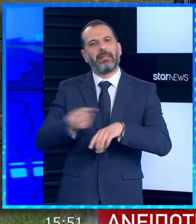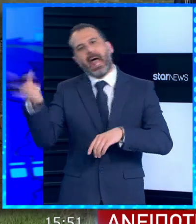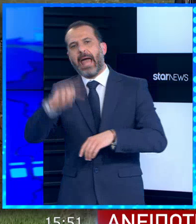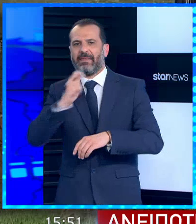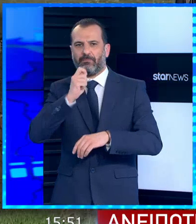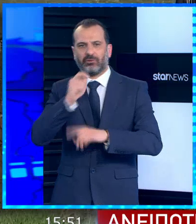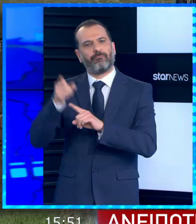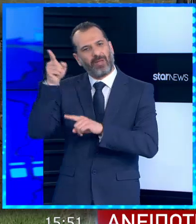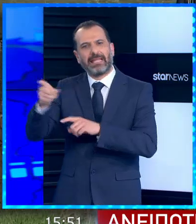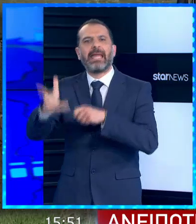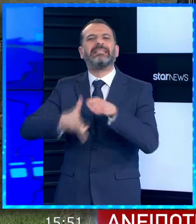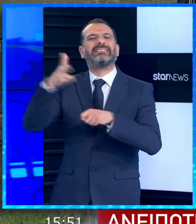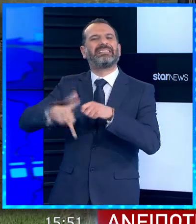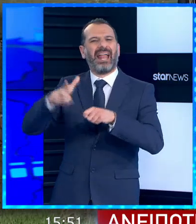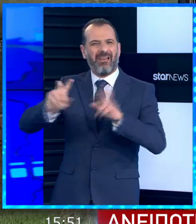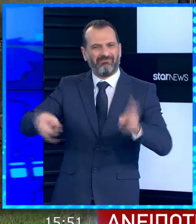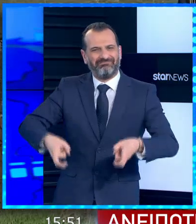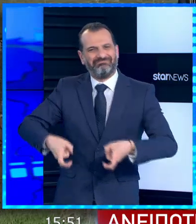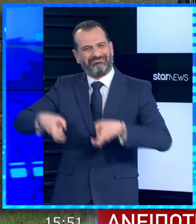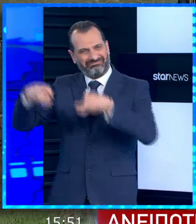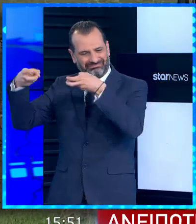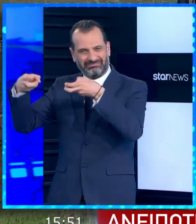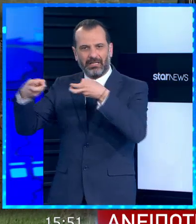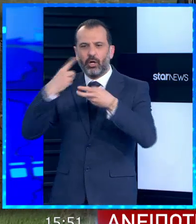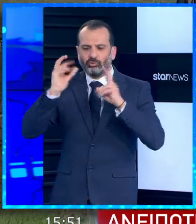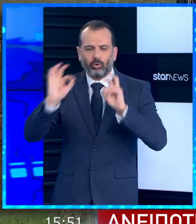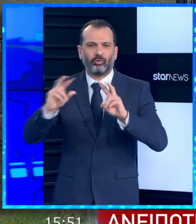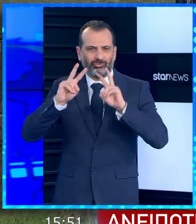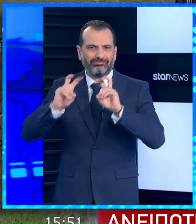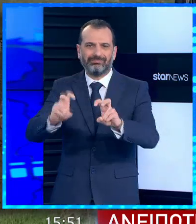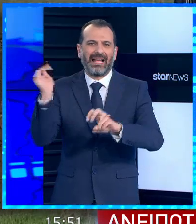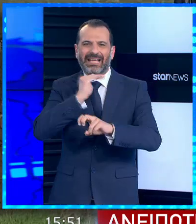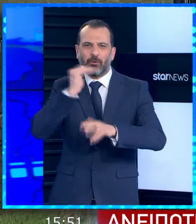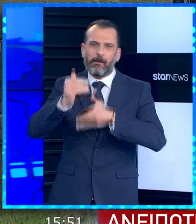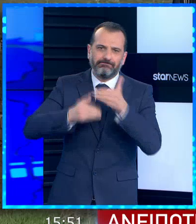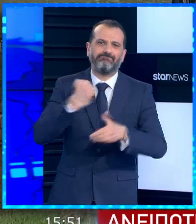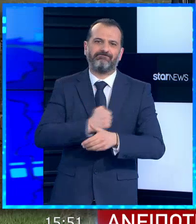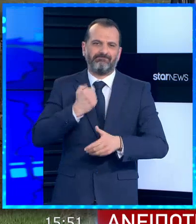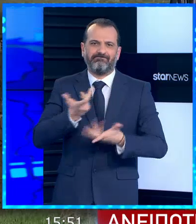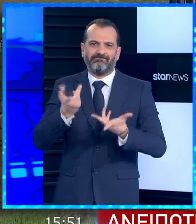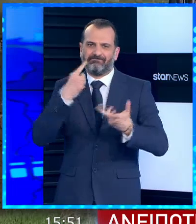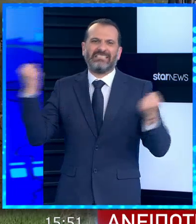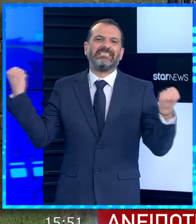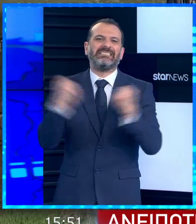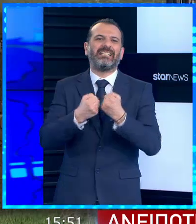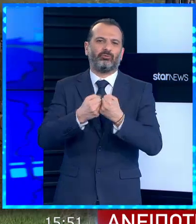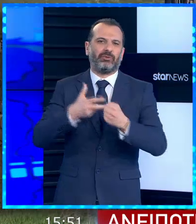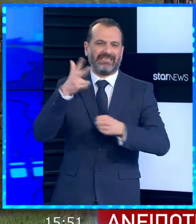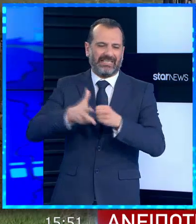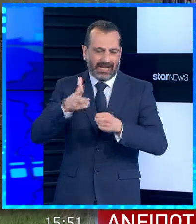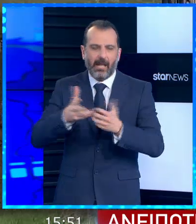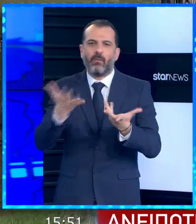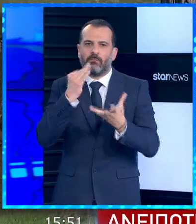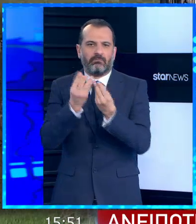που ολοκληρώνονται οι έρευνες ώστε να συμπληρωθεί όσο το δυνατόν γρηγορότερα το τραγικό παζλ της σύγκρουσης που